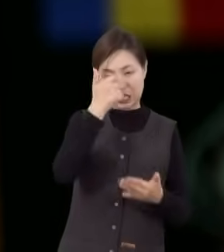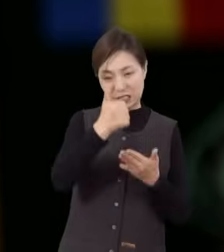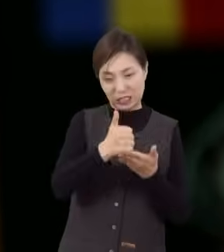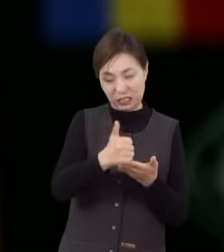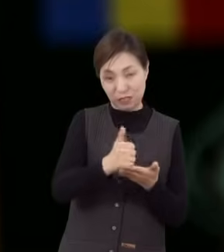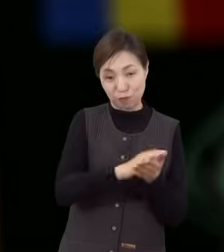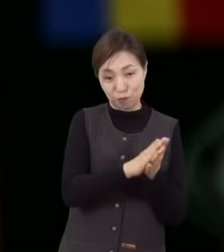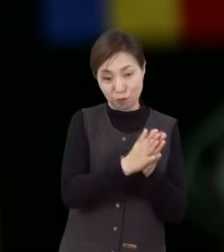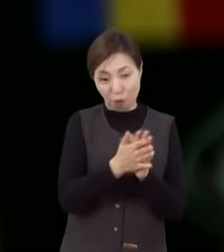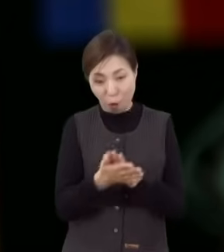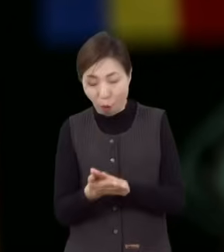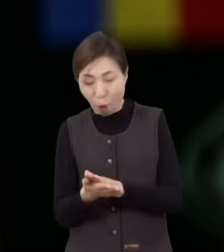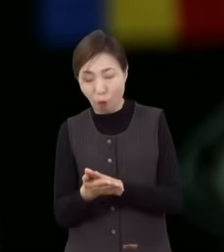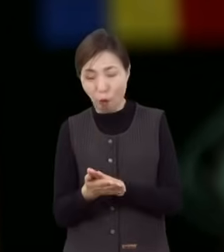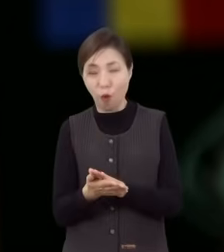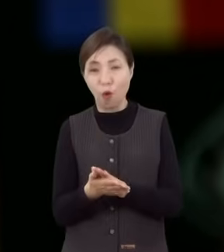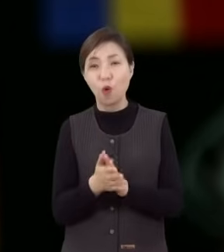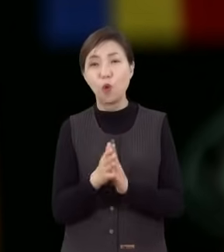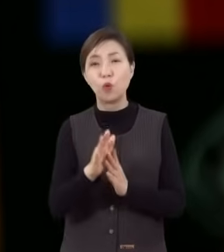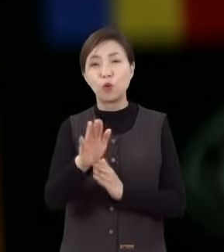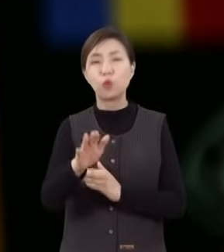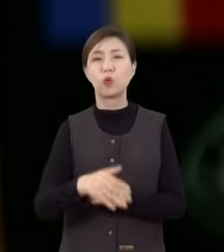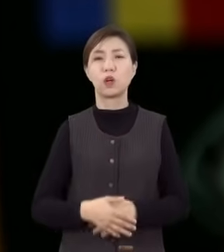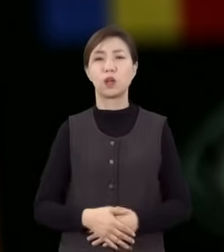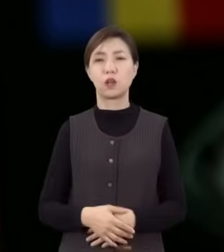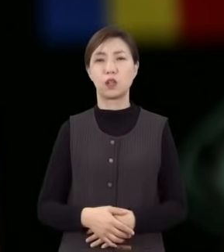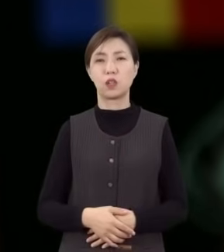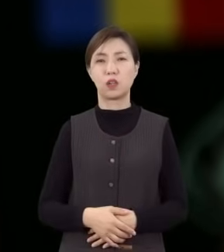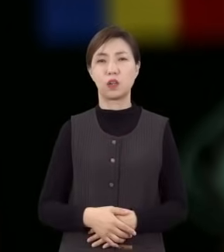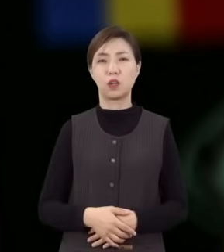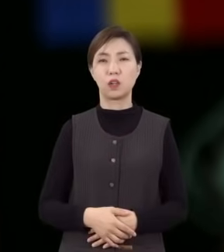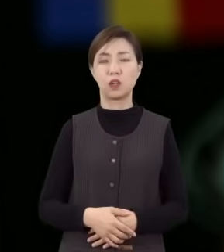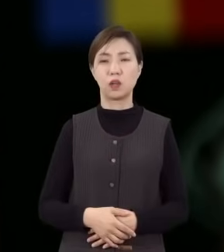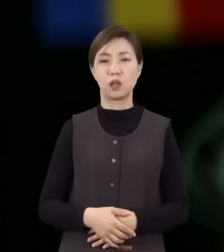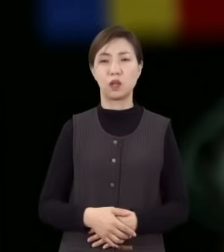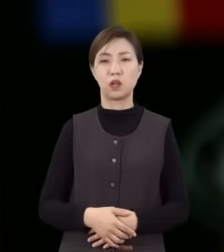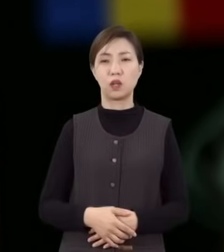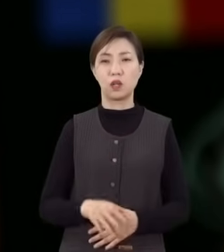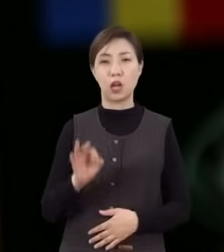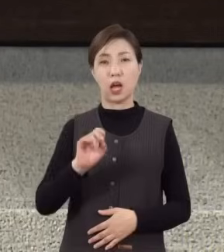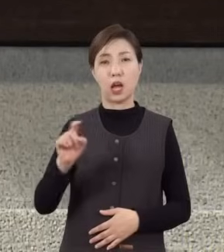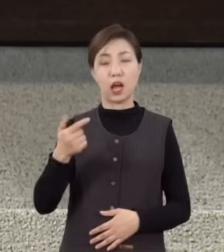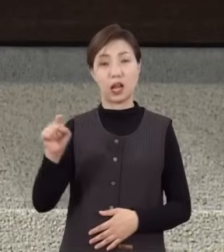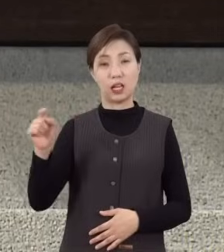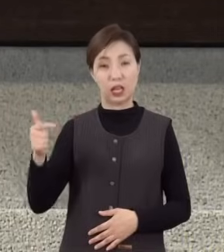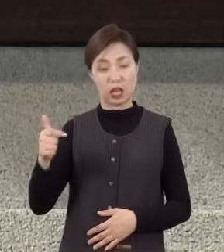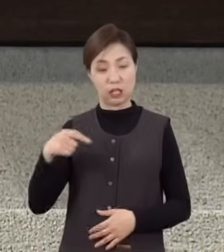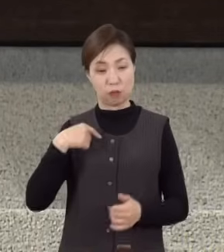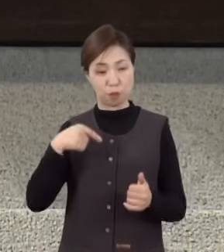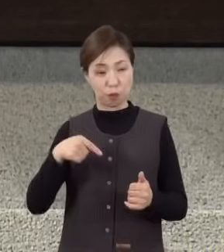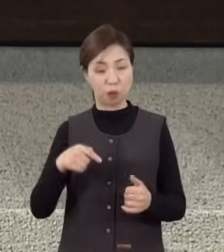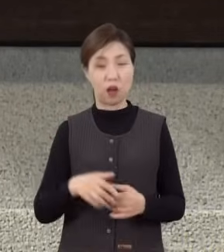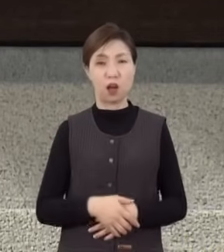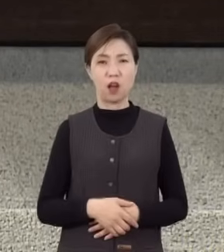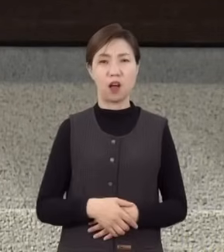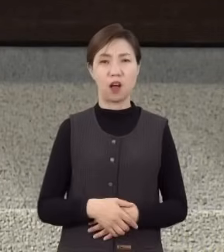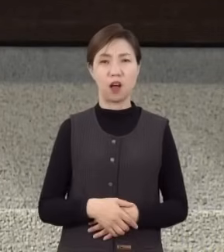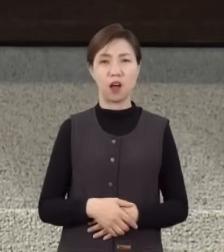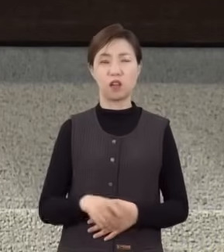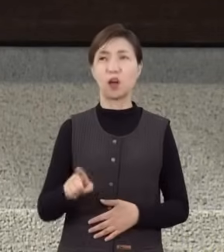부자가, 그 비라선 스님한테, 아니 그 재산은 다 어떻게 했을까? 이럴 때 딱 드는